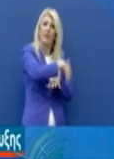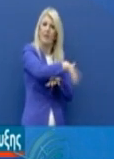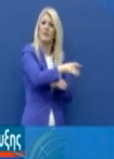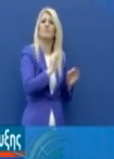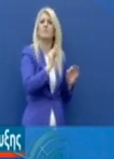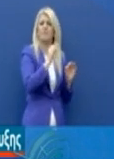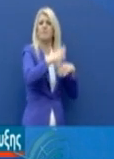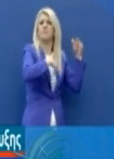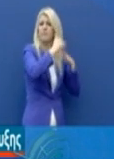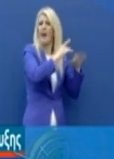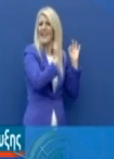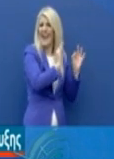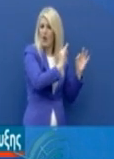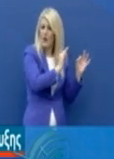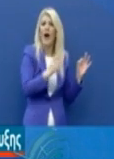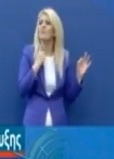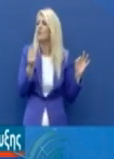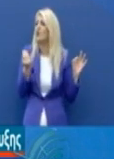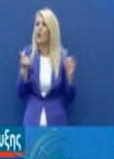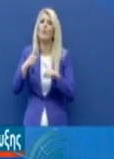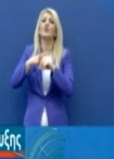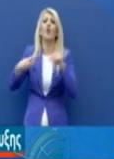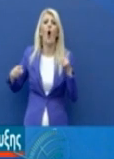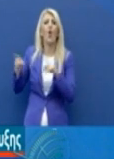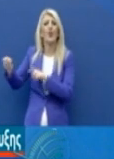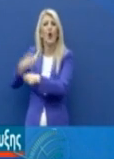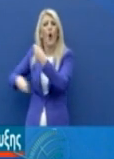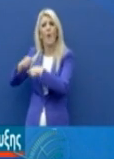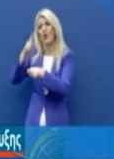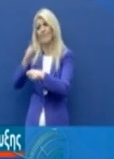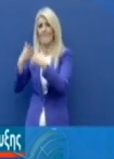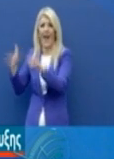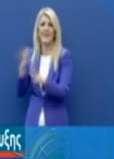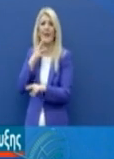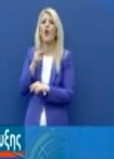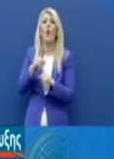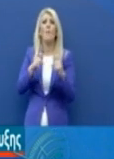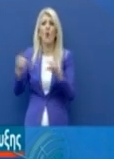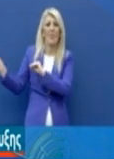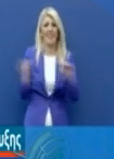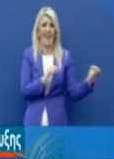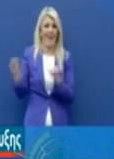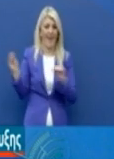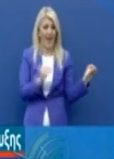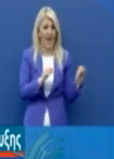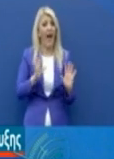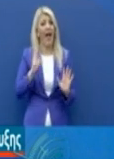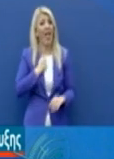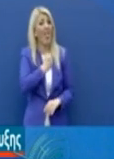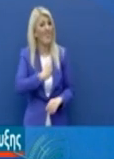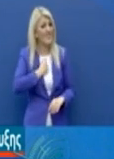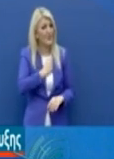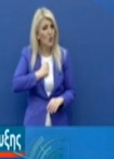το κάνουν μόνο με τη διαδικασία του Click Away. Δυστυχώς, υπήρξαν φαινόμενα καταστρατήγησης αυτού του